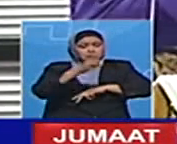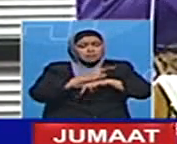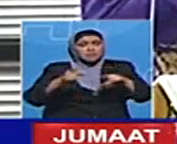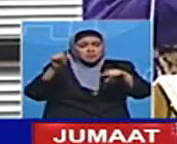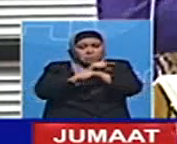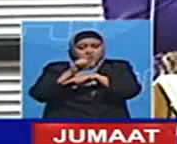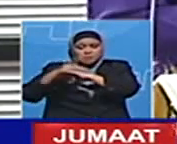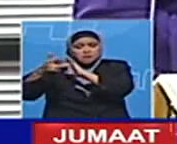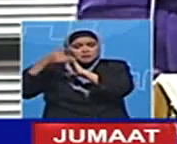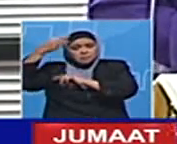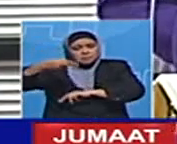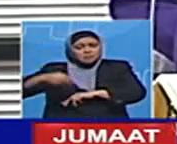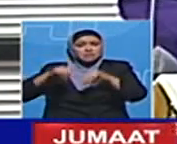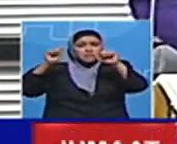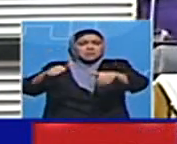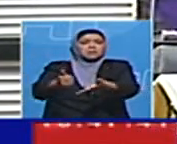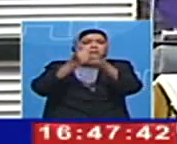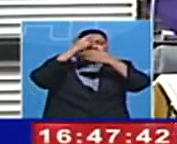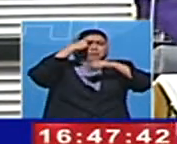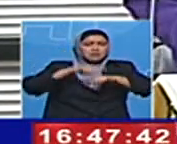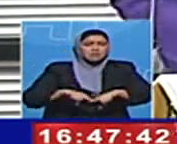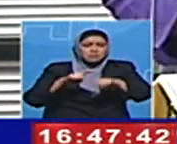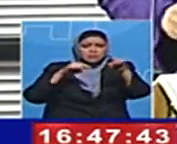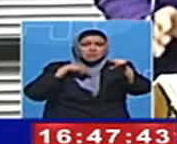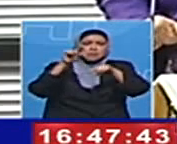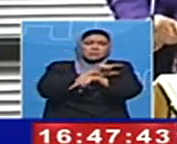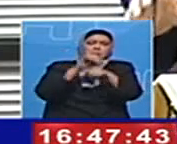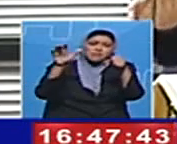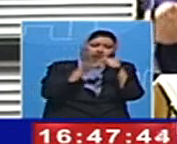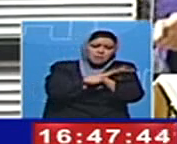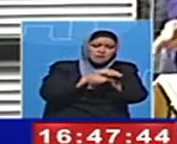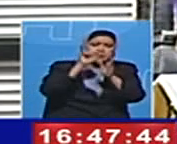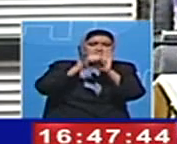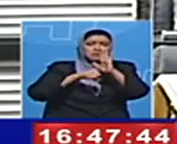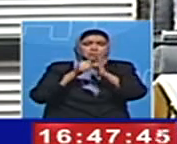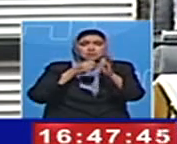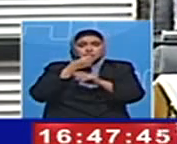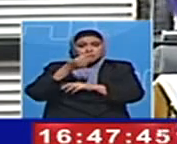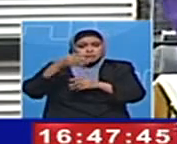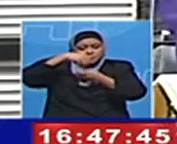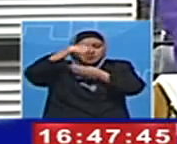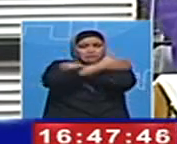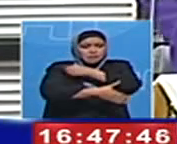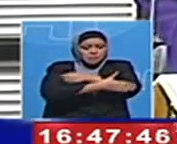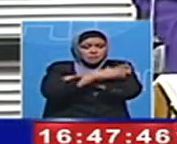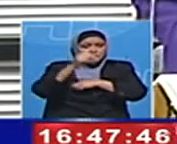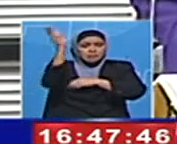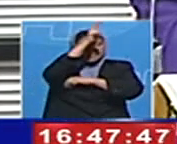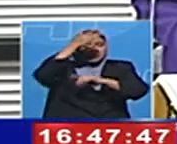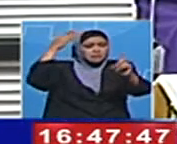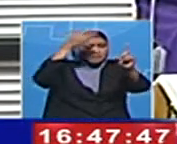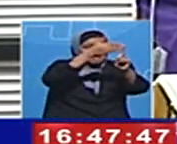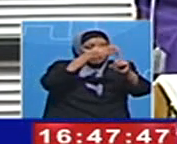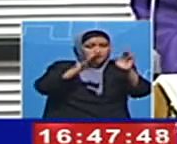membantu melestarikan sumber-sumber asli negara oleh demikian kerajaan mensasarkan pertumbuhan produktiviti